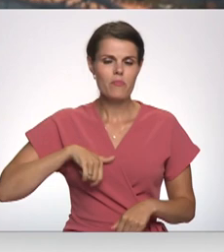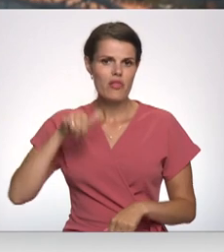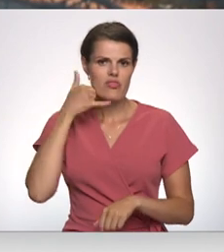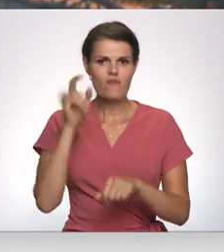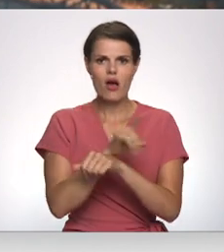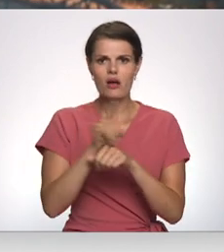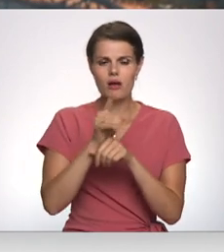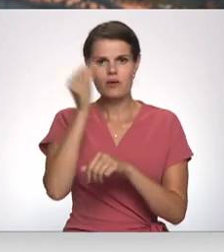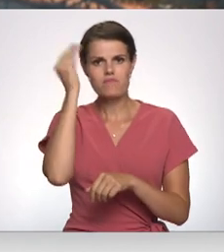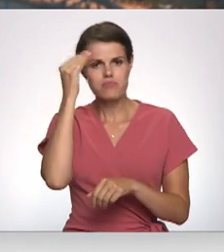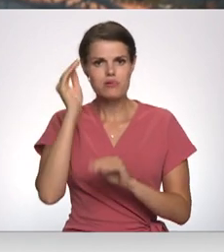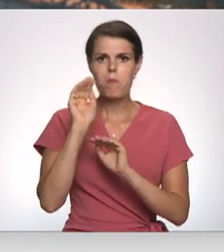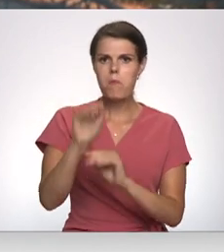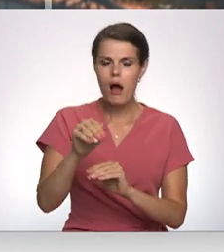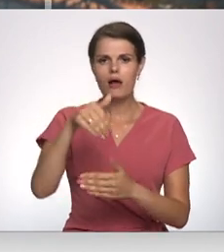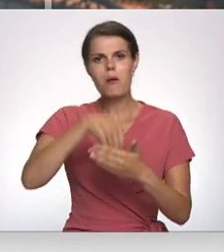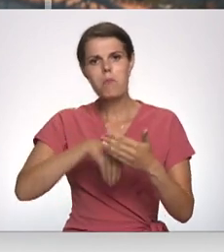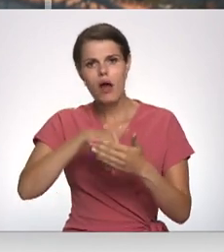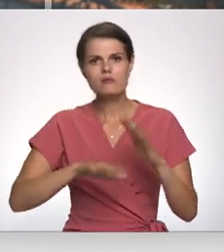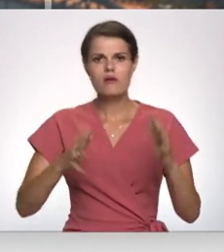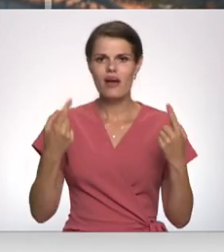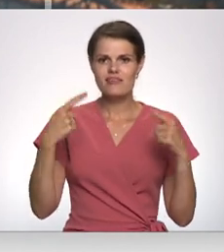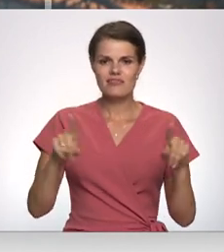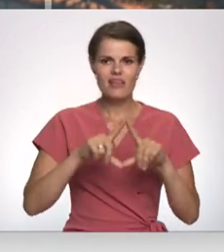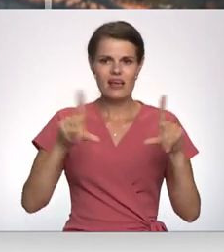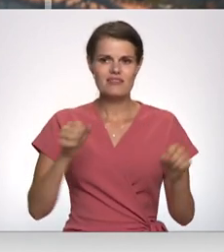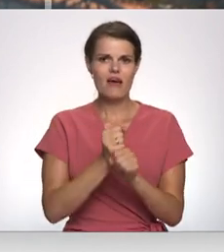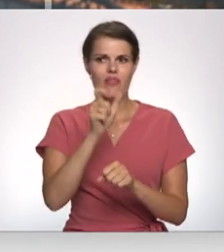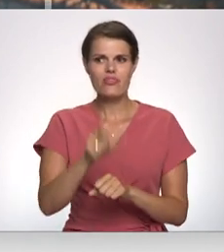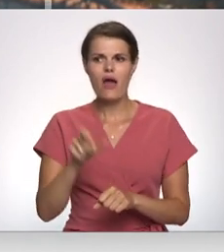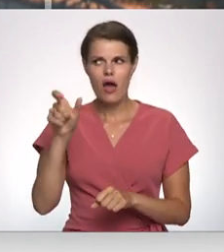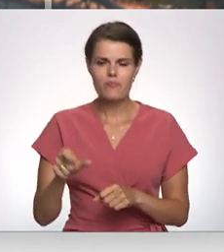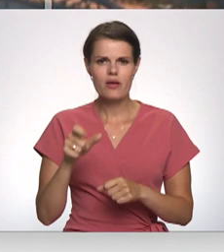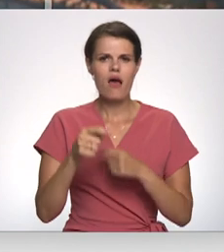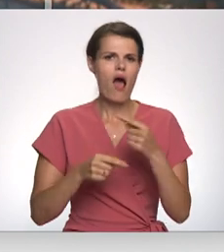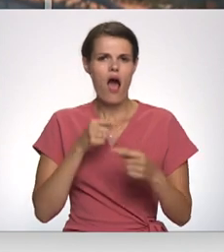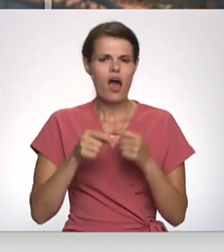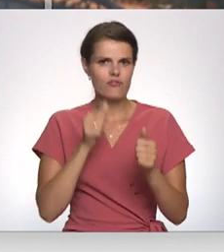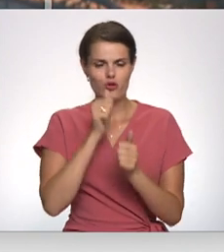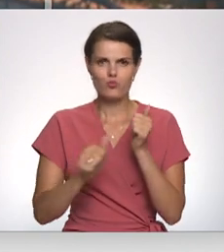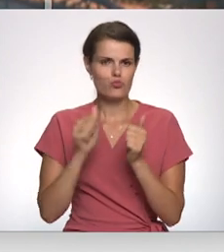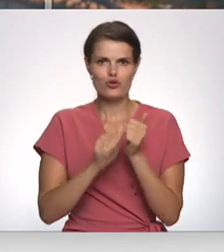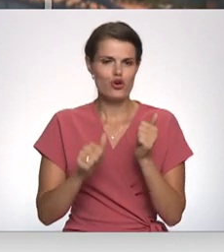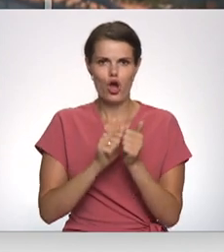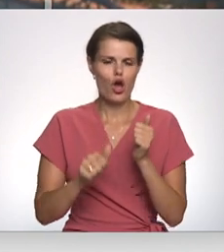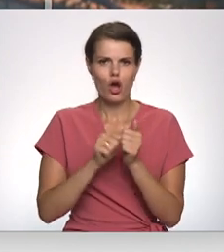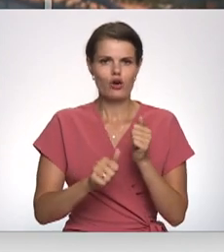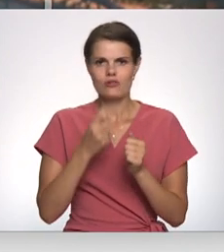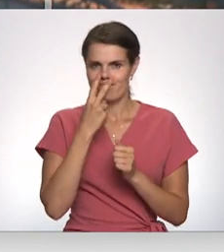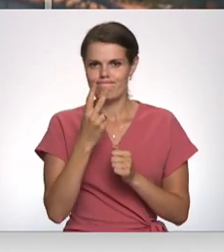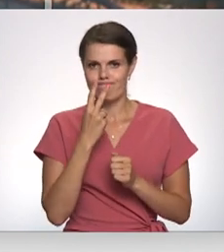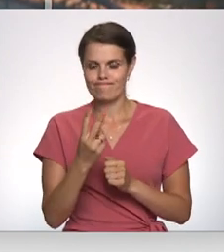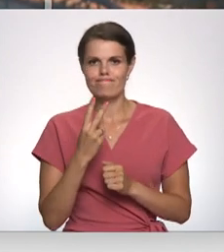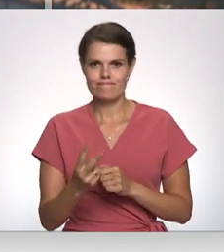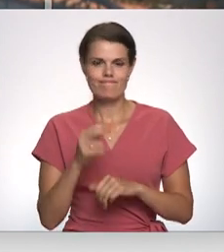krāpnieki, kur uzdodas par bankas, pasta vai kādas citas iestādes darbiniekiem, arvien ir aktīvi, tā uzsver informācijas tehnoloģija